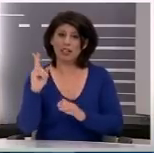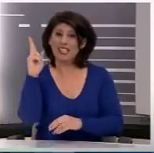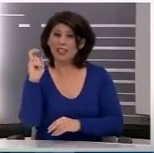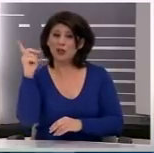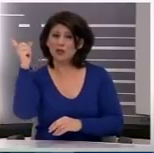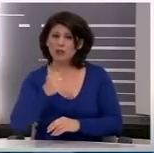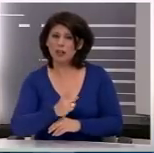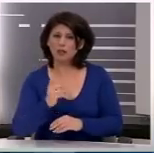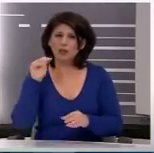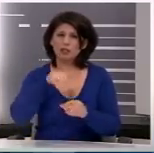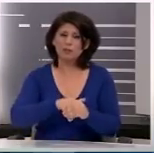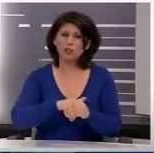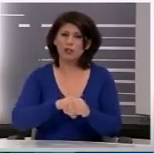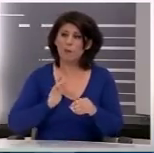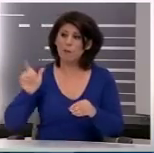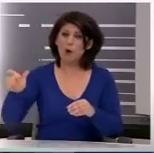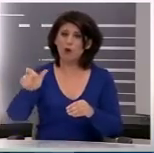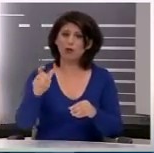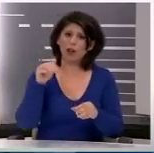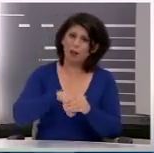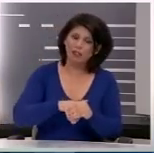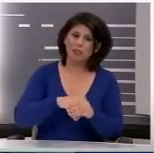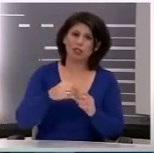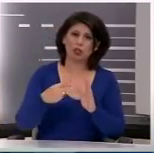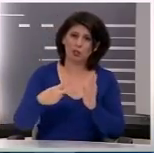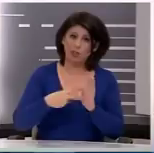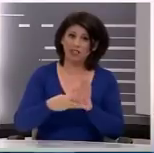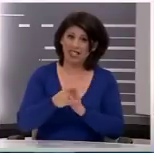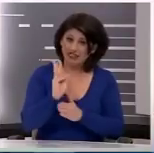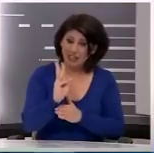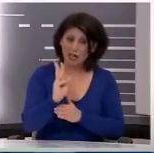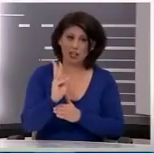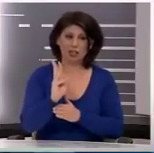20% η συμμετοχή έφτασε των πολιτών στα φάρμακα το 13.